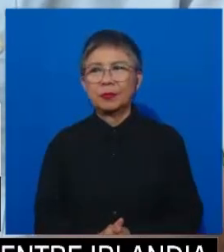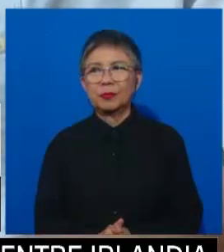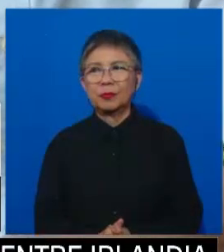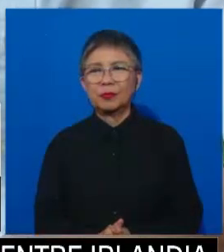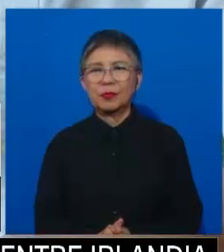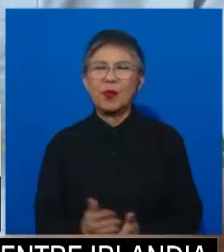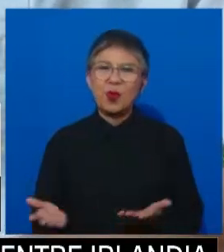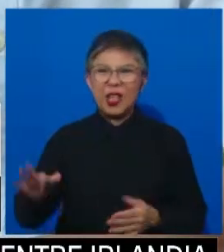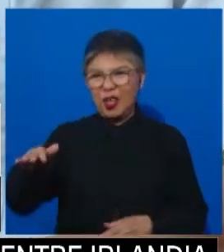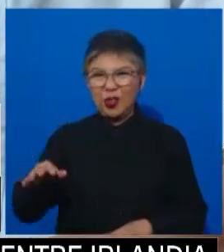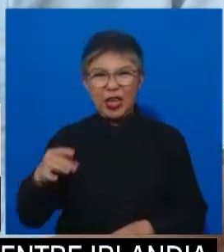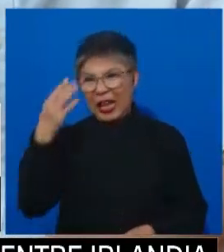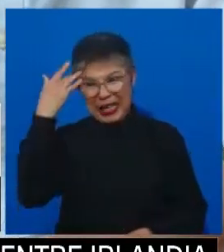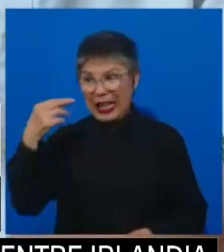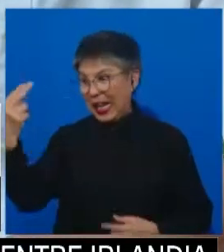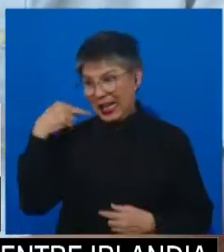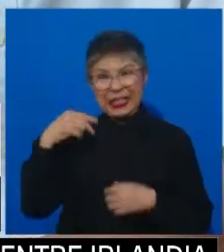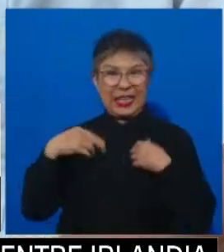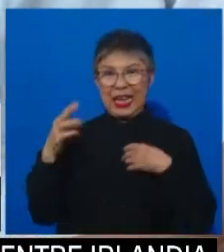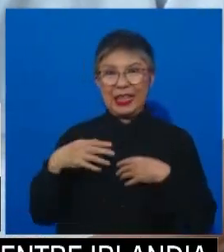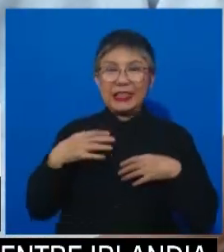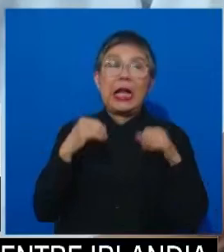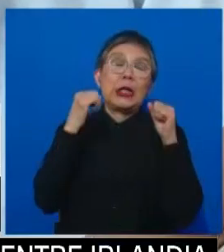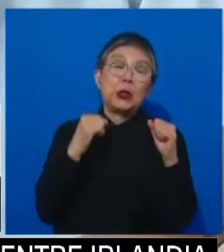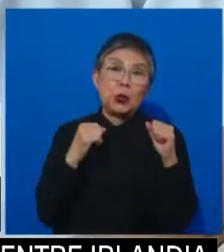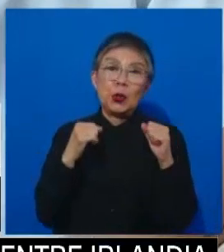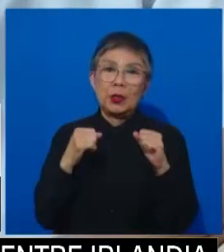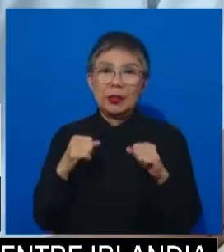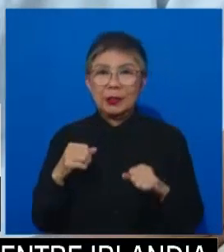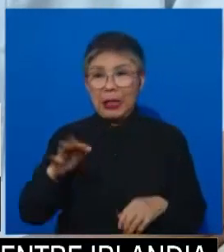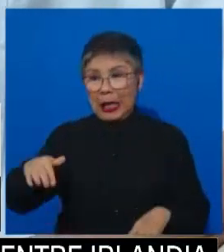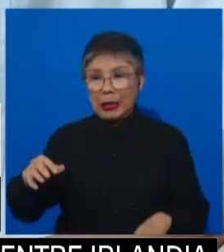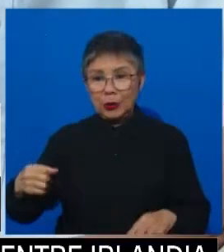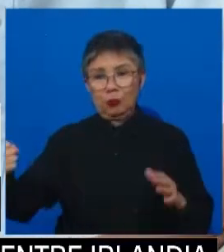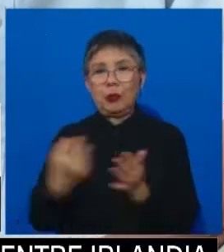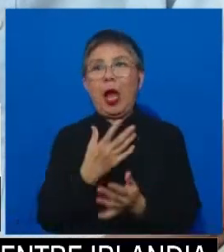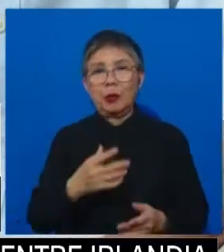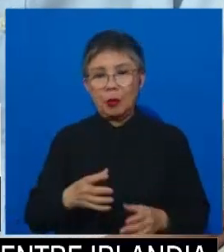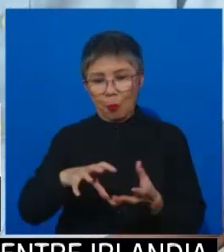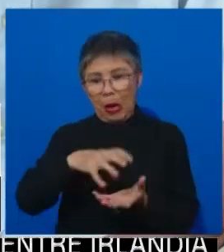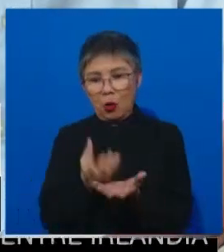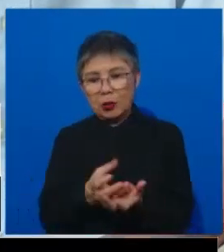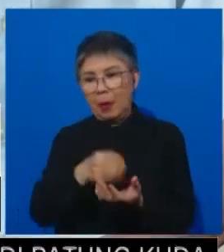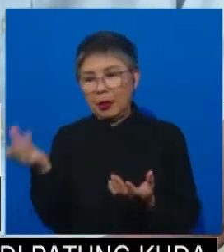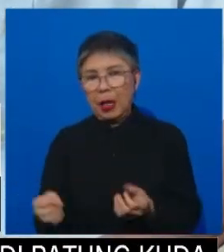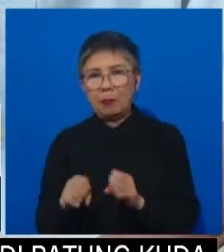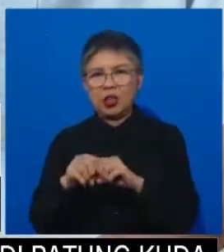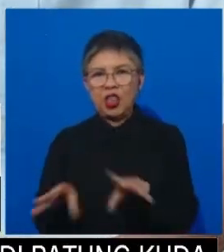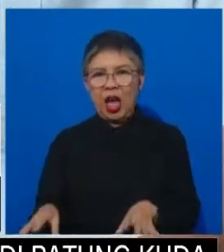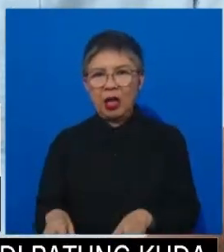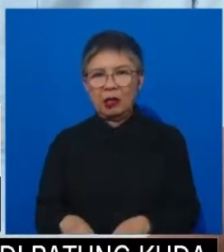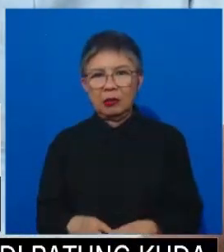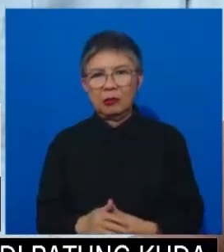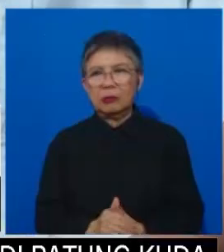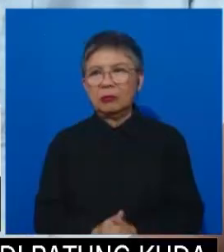Mungkin bocahnya nggak kelihatan. Jadi saya lagi duduk, saya nggak lihat bocah. Bocah ditabrak mangkuknya sampai mental. Airnya